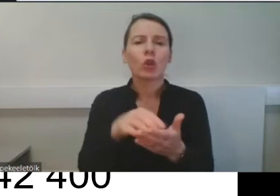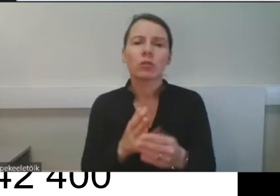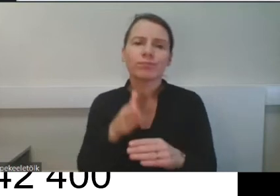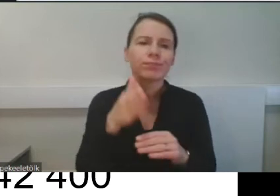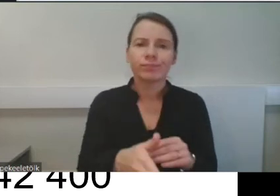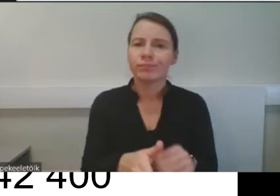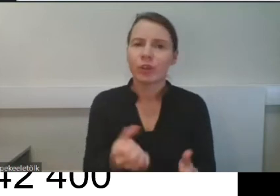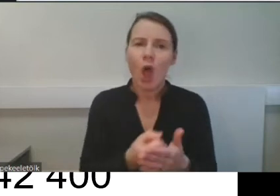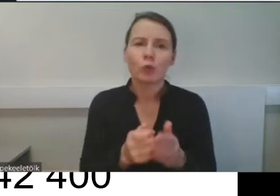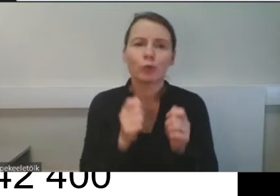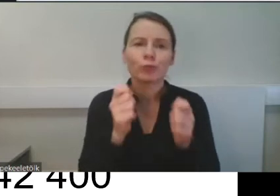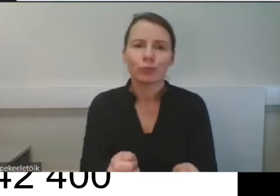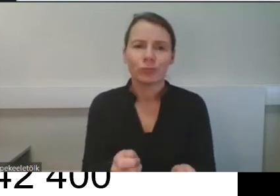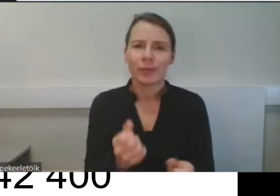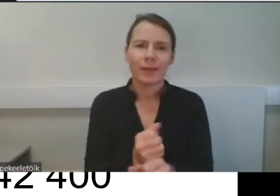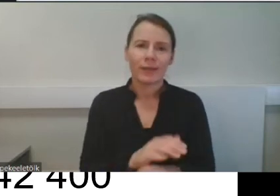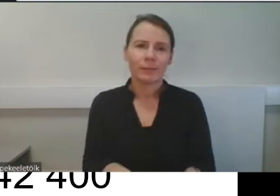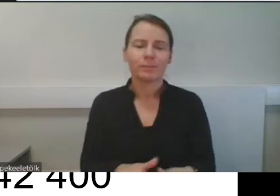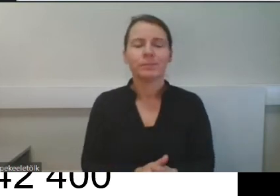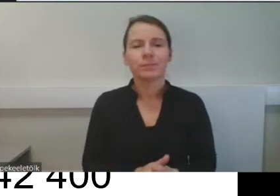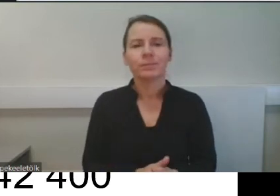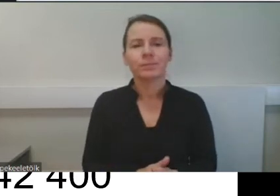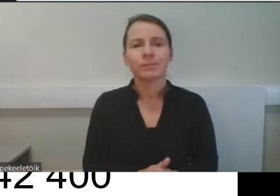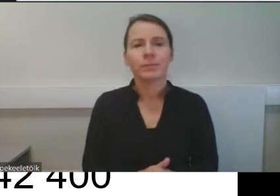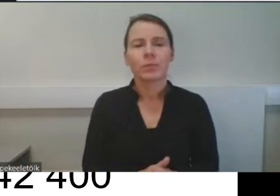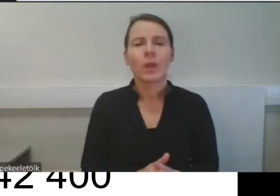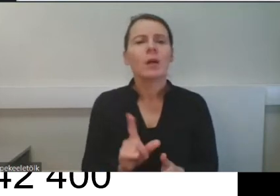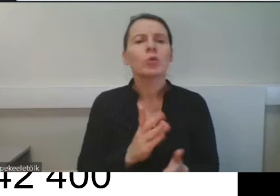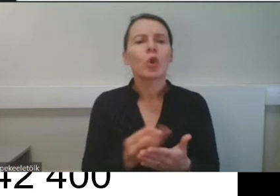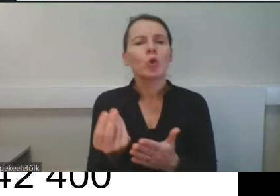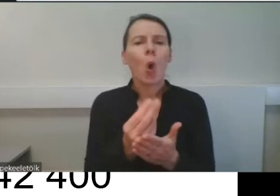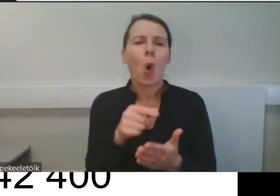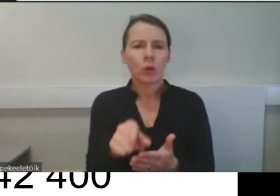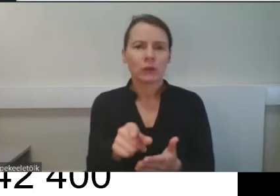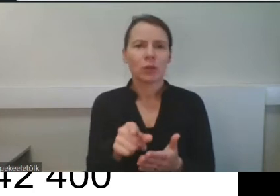puue. Ehk siis 430 000 inimesest on